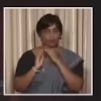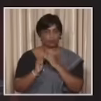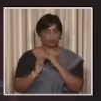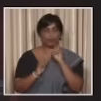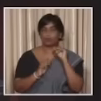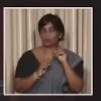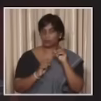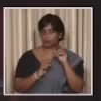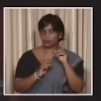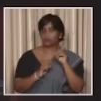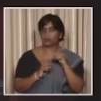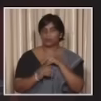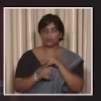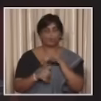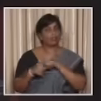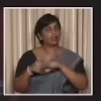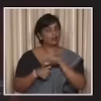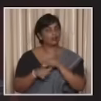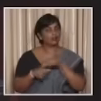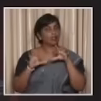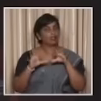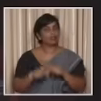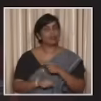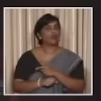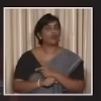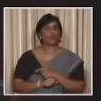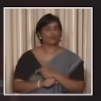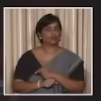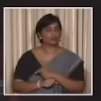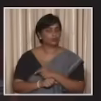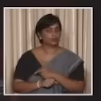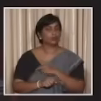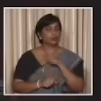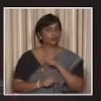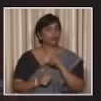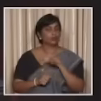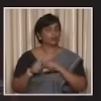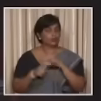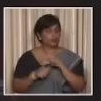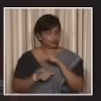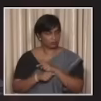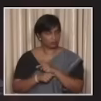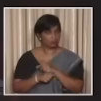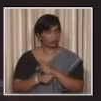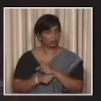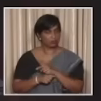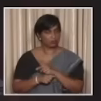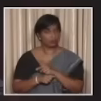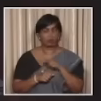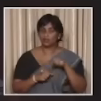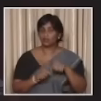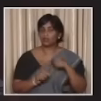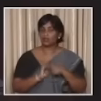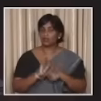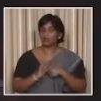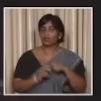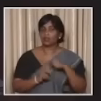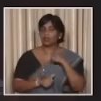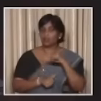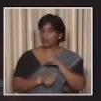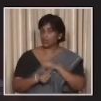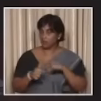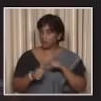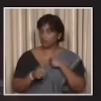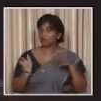Colombo කියන ආයතනයේ අයිතිකරු කවුද? එම ආයතනය මේ රටේ රාජ්‍ය